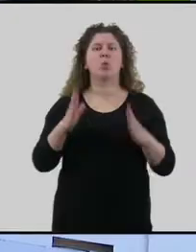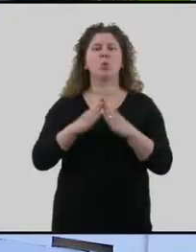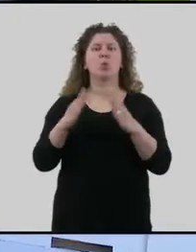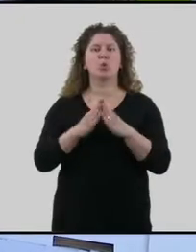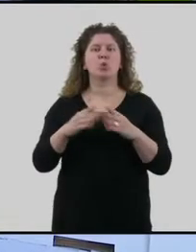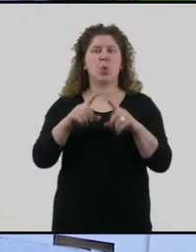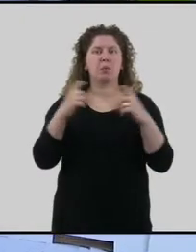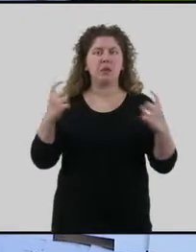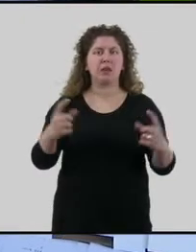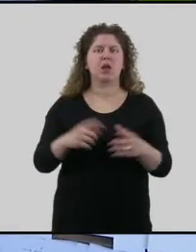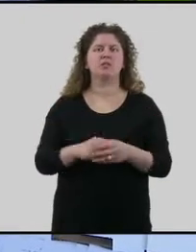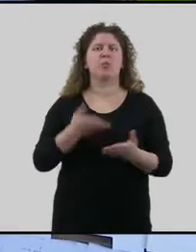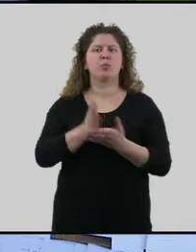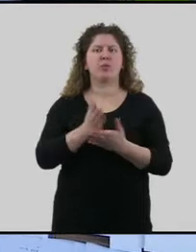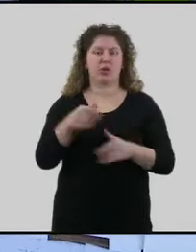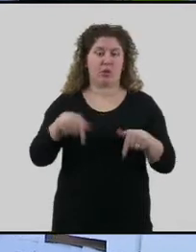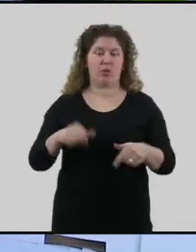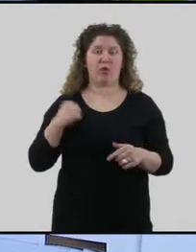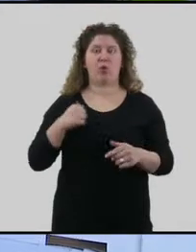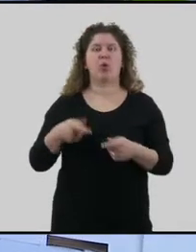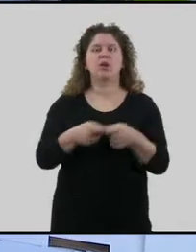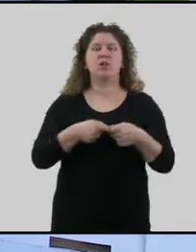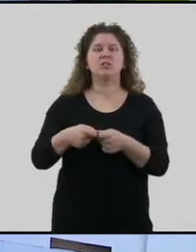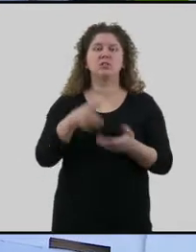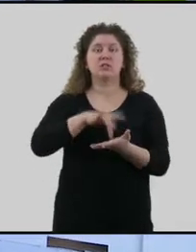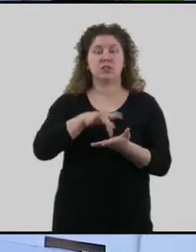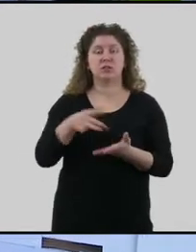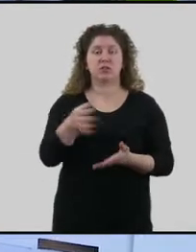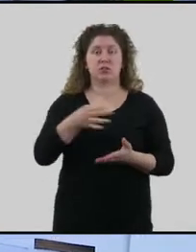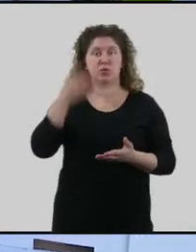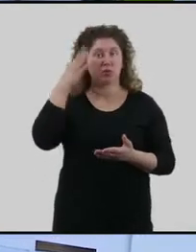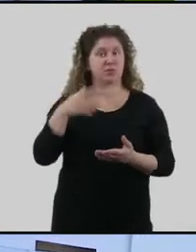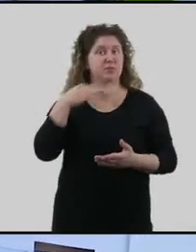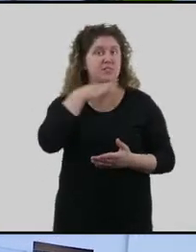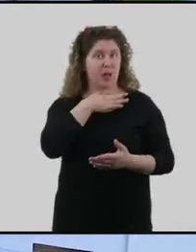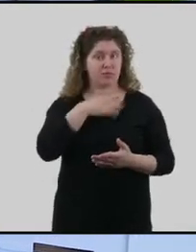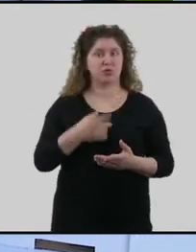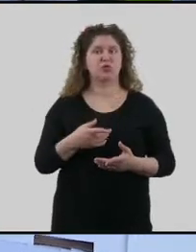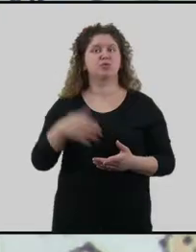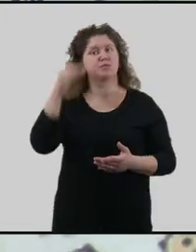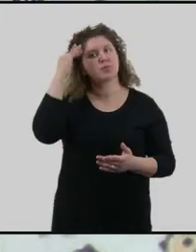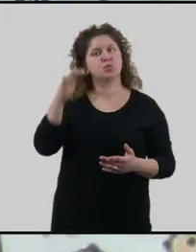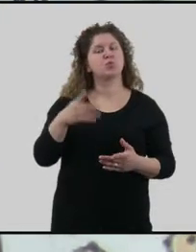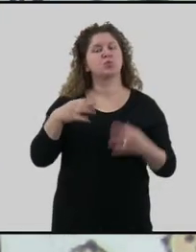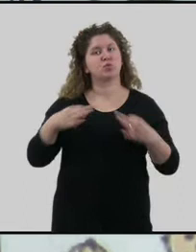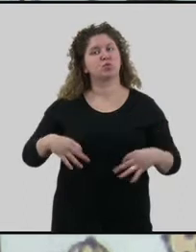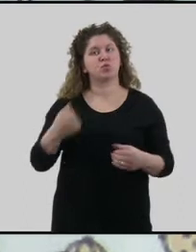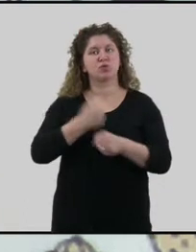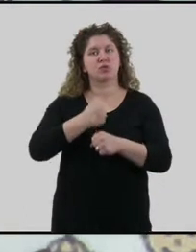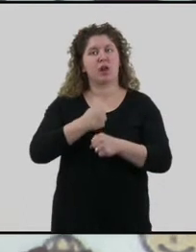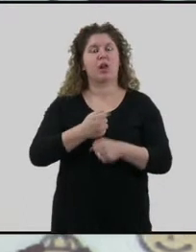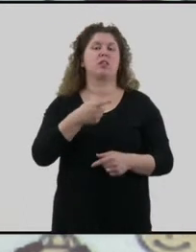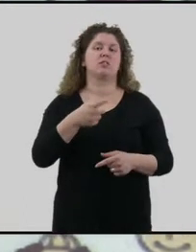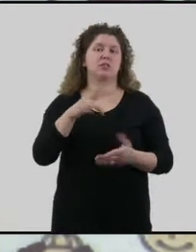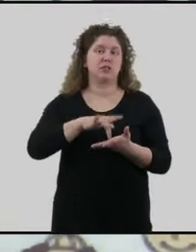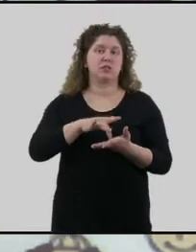Edukacija o udomiteljstvu provedena je u svibnju ove godine u organizaciji Centra za socijalnu skrb Zaprešić. Stručni djelatnici centra dijelili